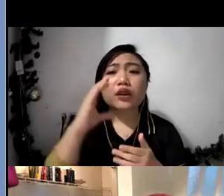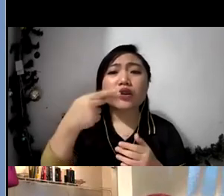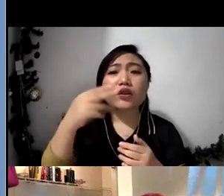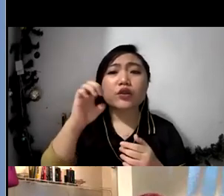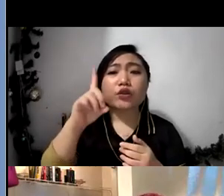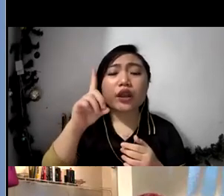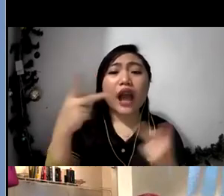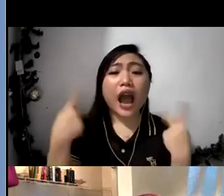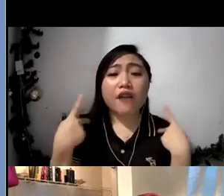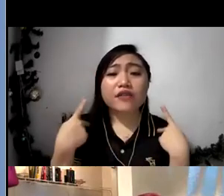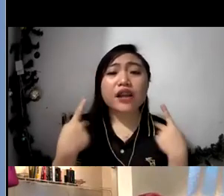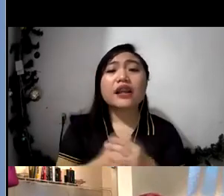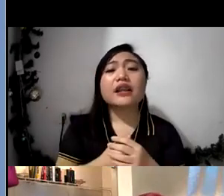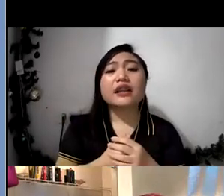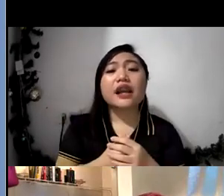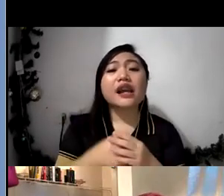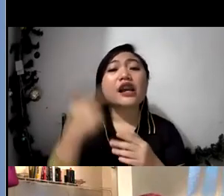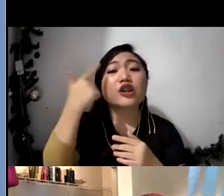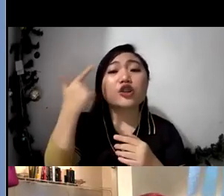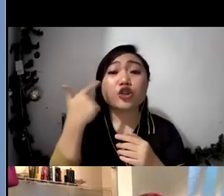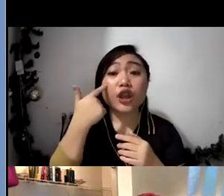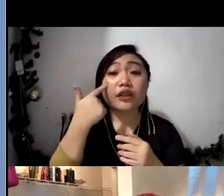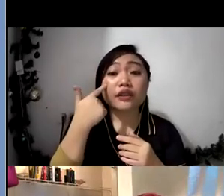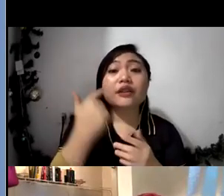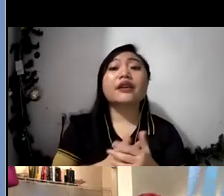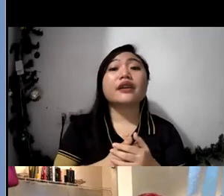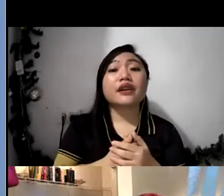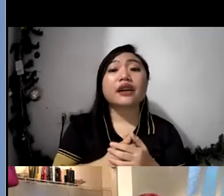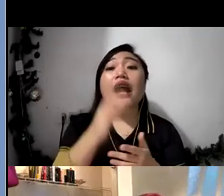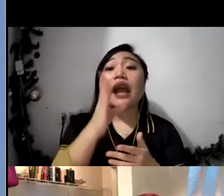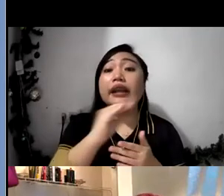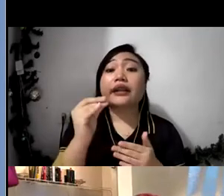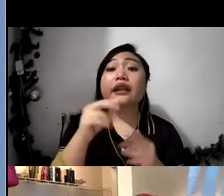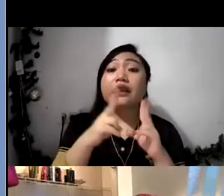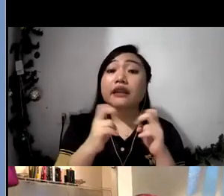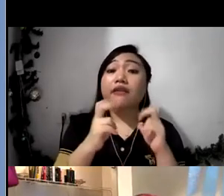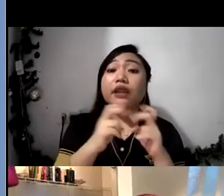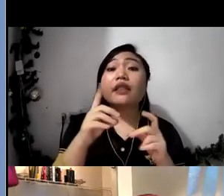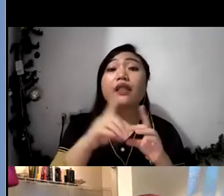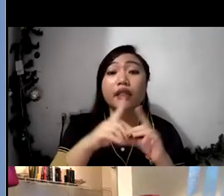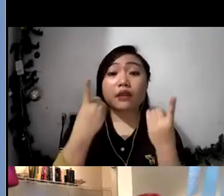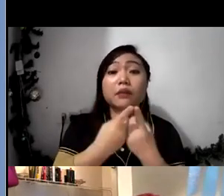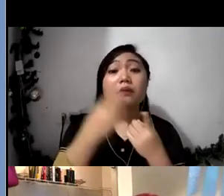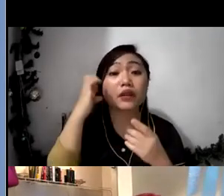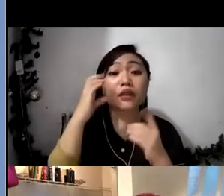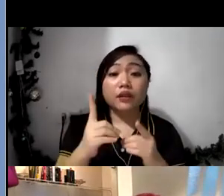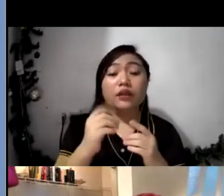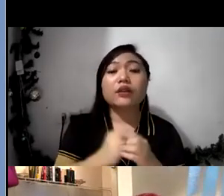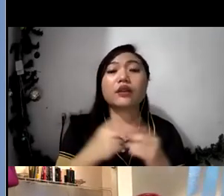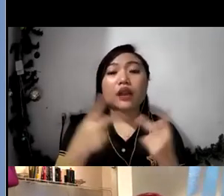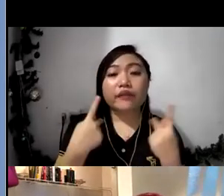gender mainstreaming policy, no. Ganon din po yung DepEd, no, they have also gender responsive education